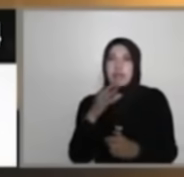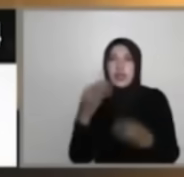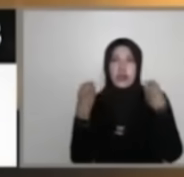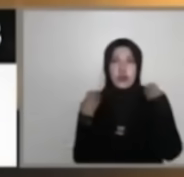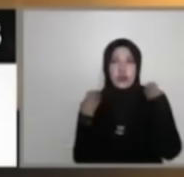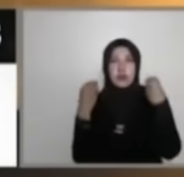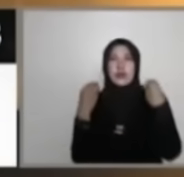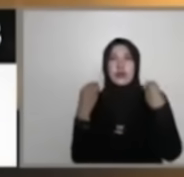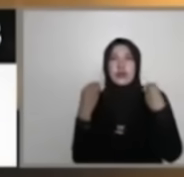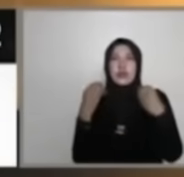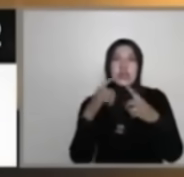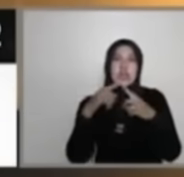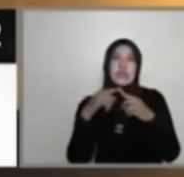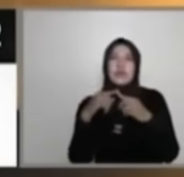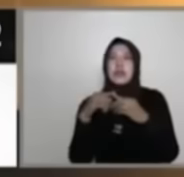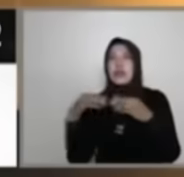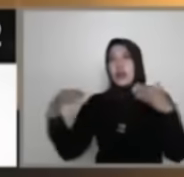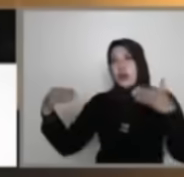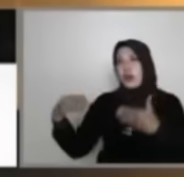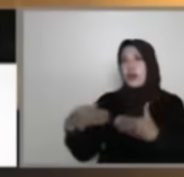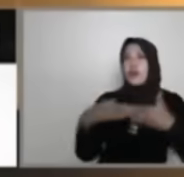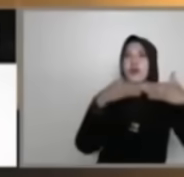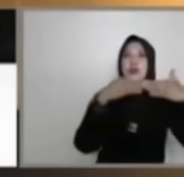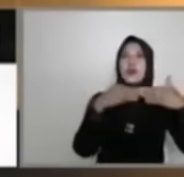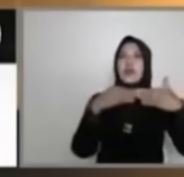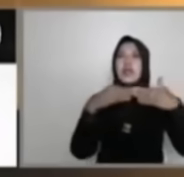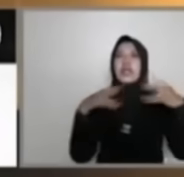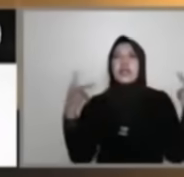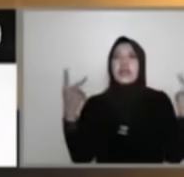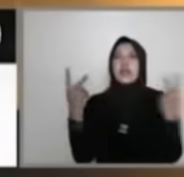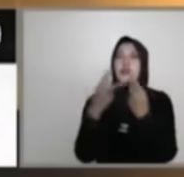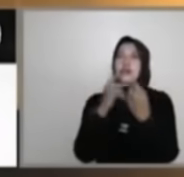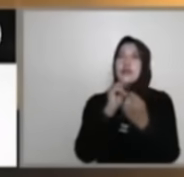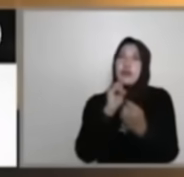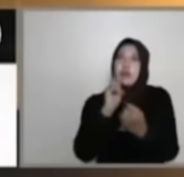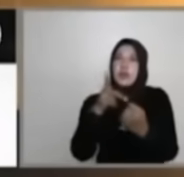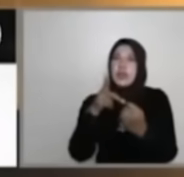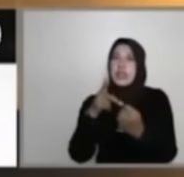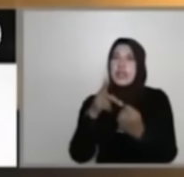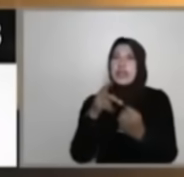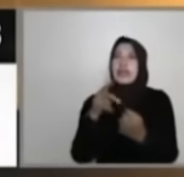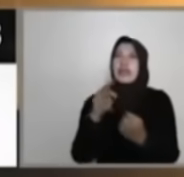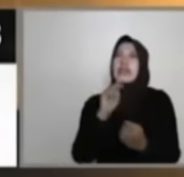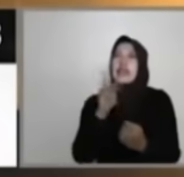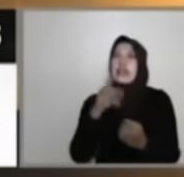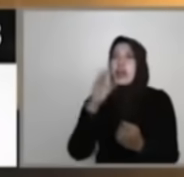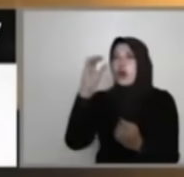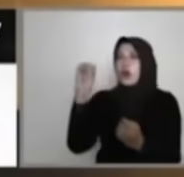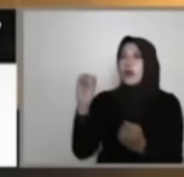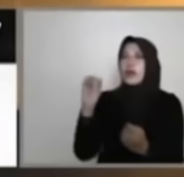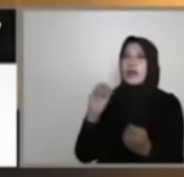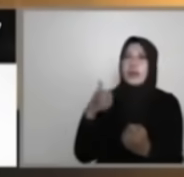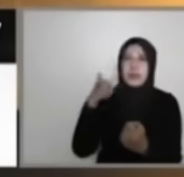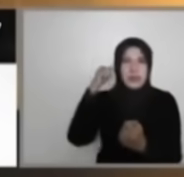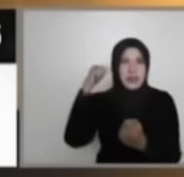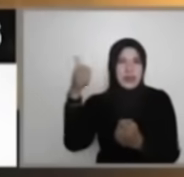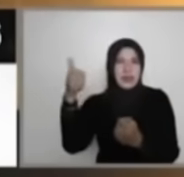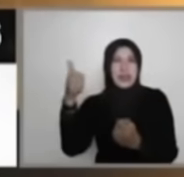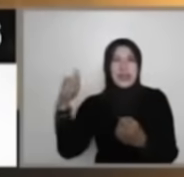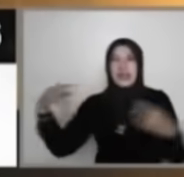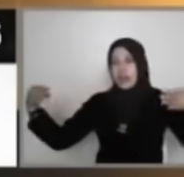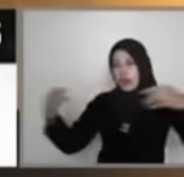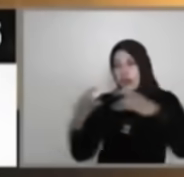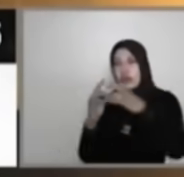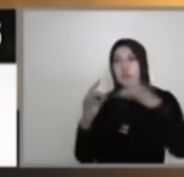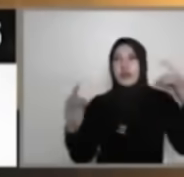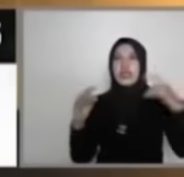disampaikan gubernur tadi punya hubungan khusus, koneksi komunikasi. Kalau kata orang bijak mengatakan,